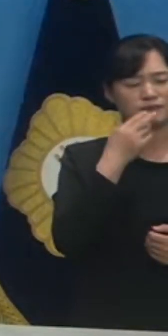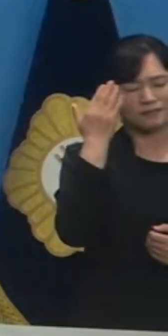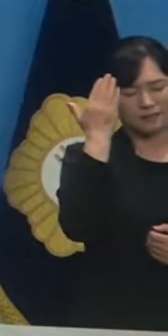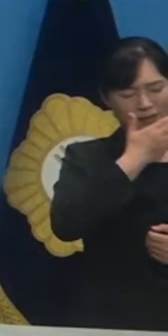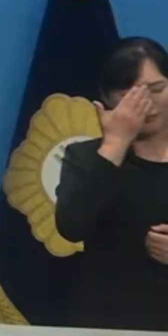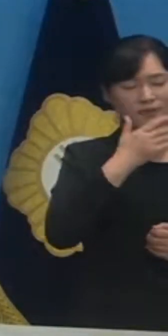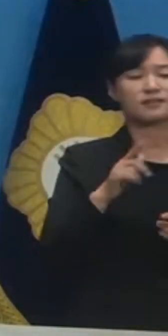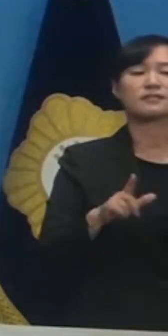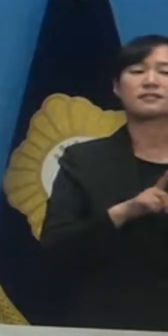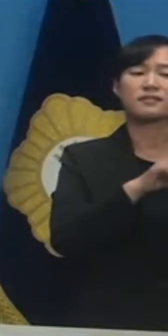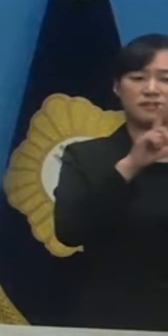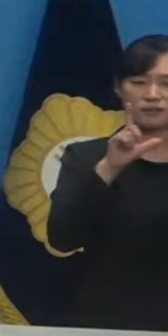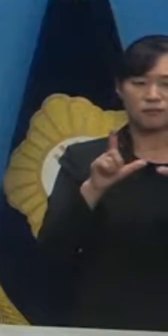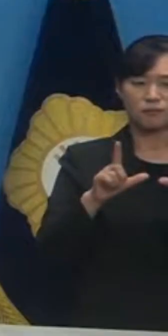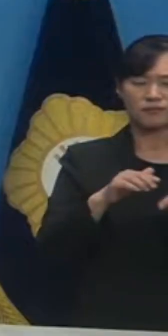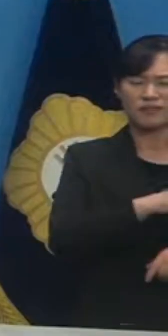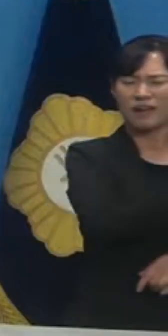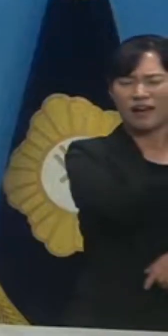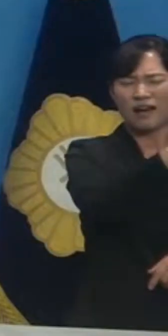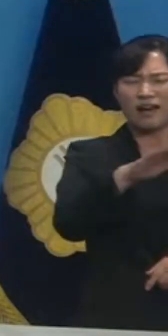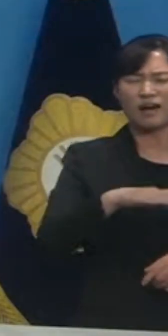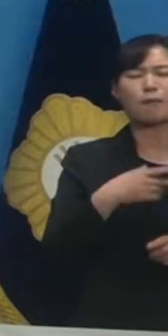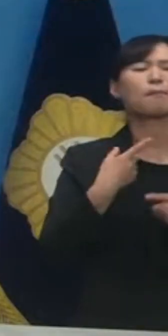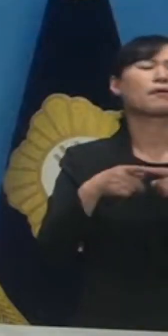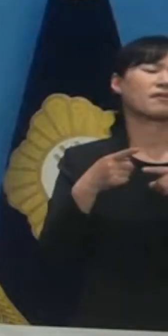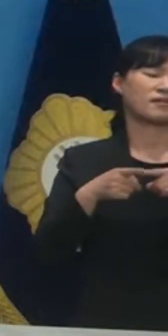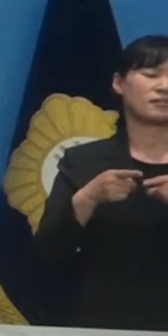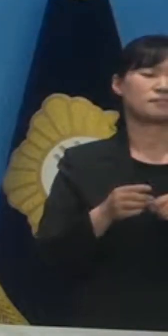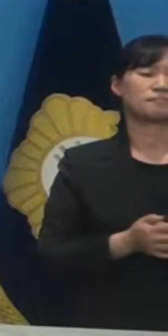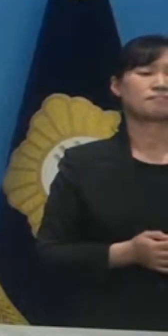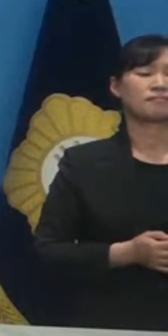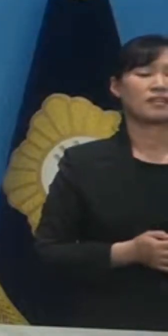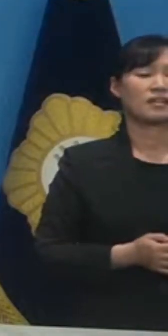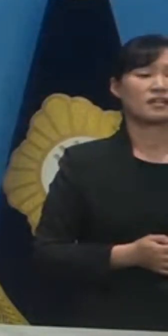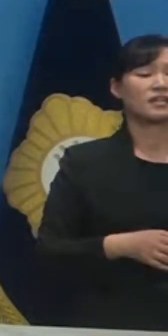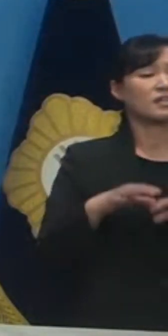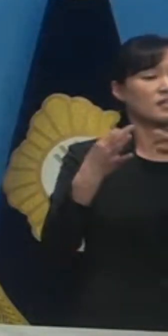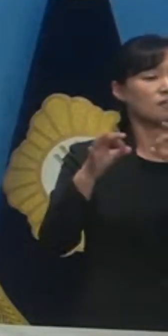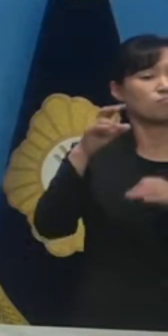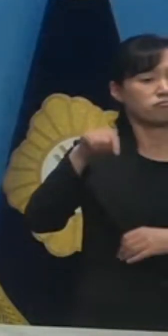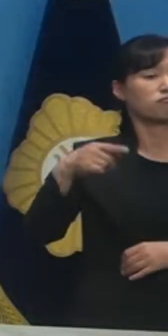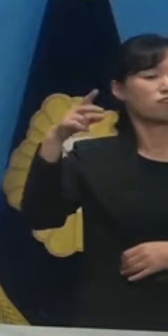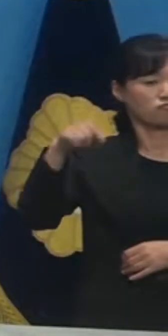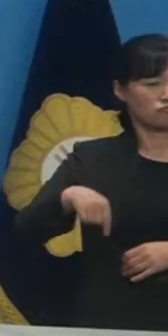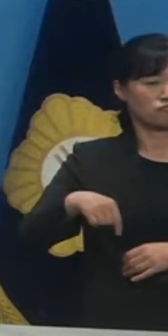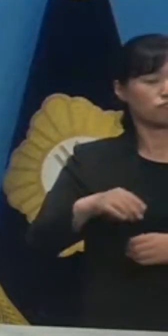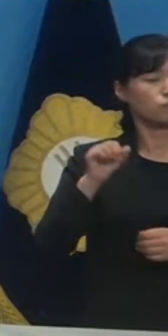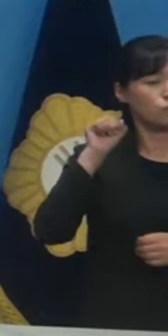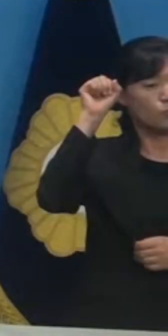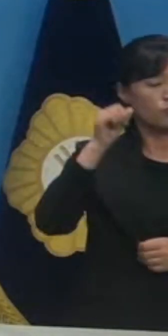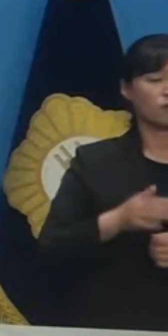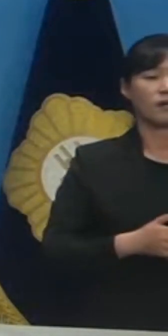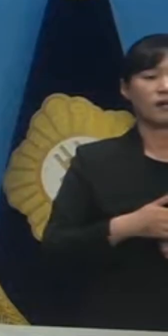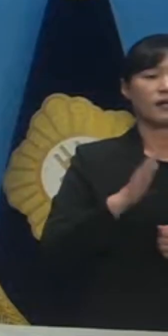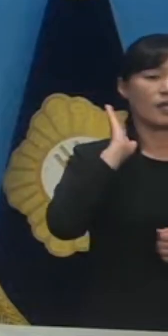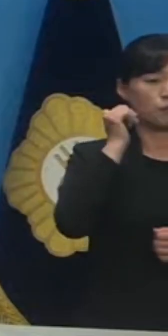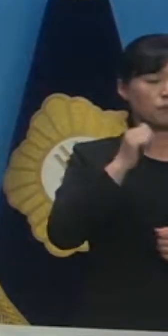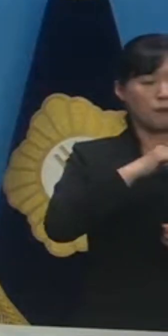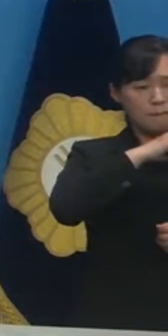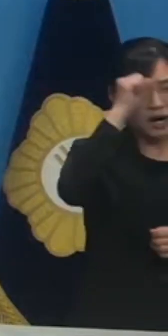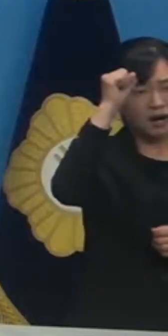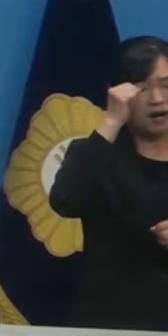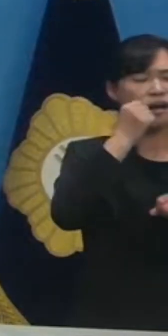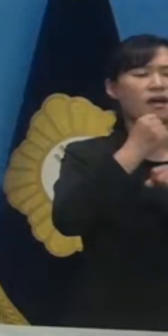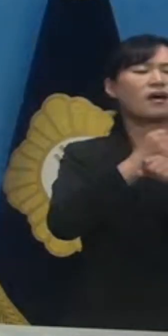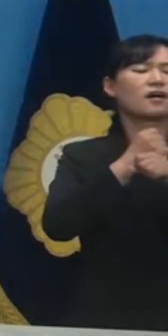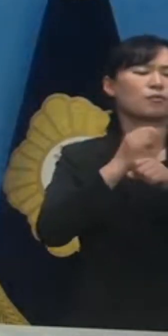삶을 살아왔다고 누구나 평가합니다. 그런 김문수 후보가 대통령에 당선돼야 하는 이유도